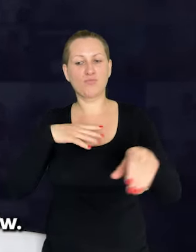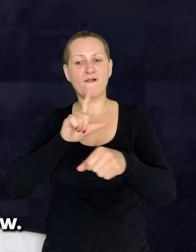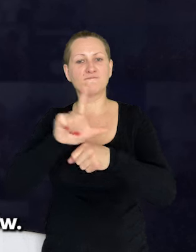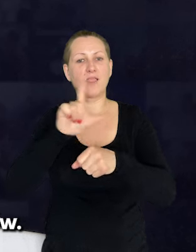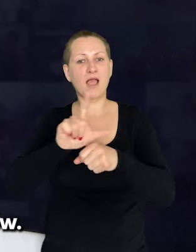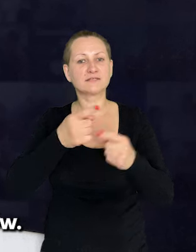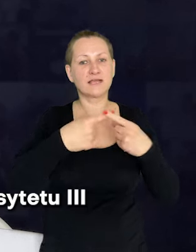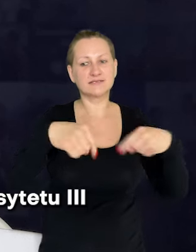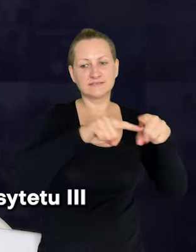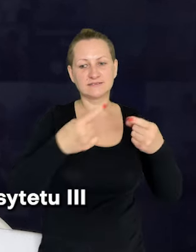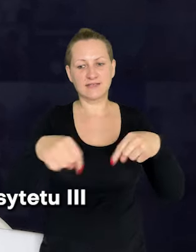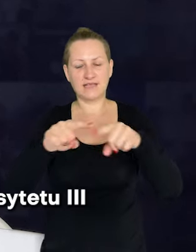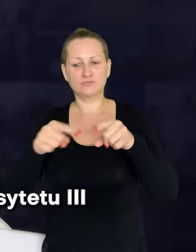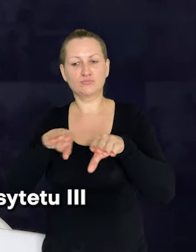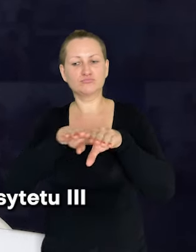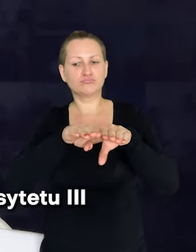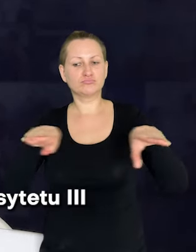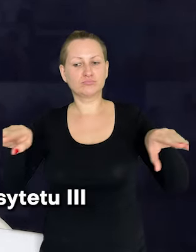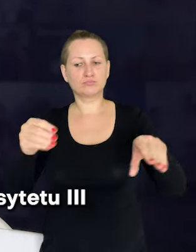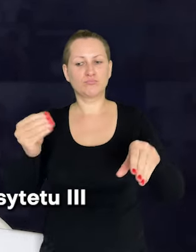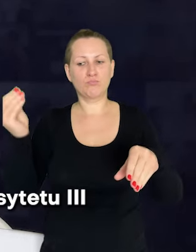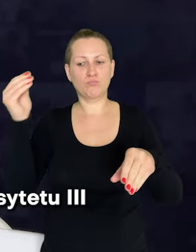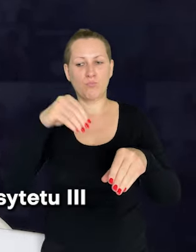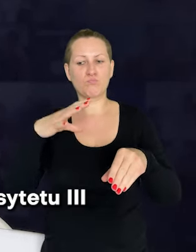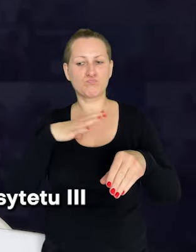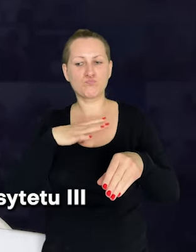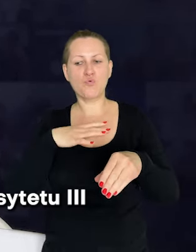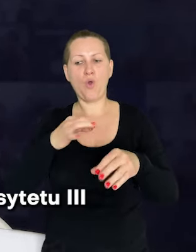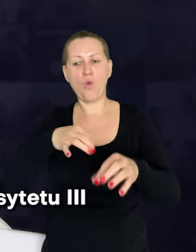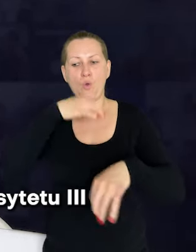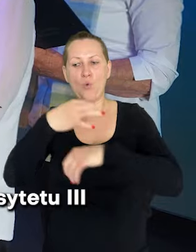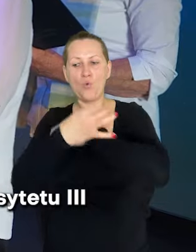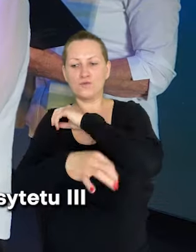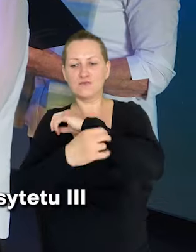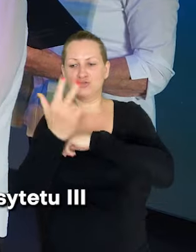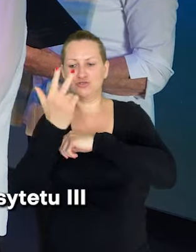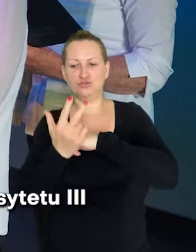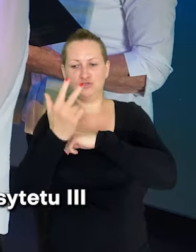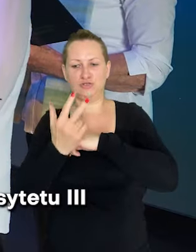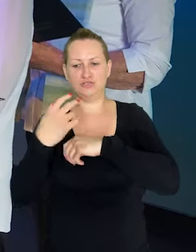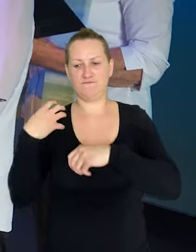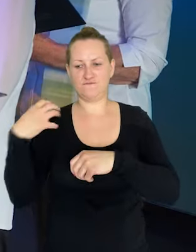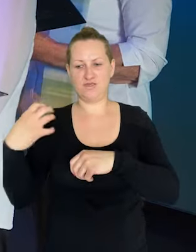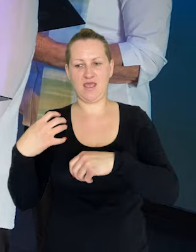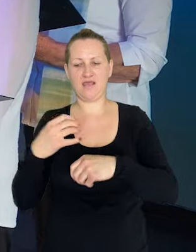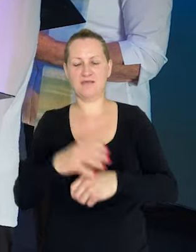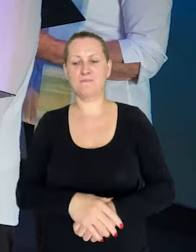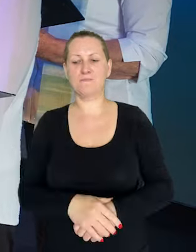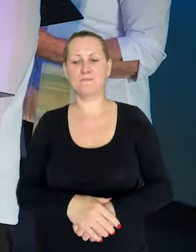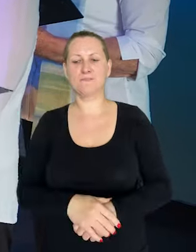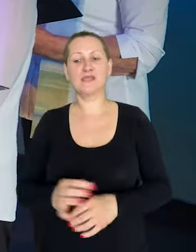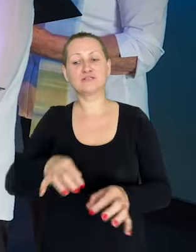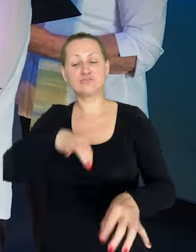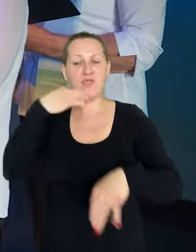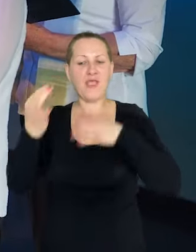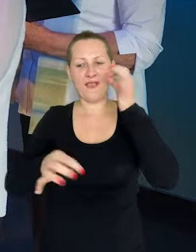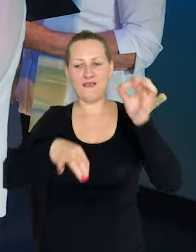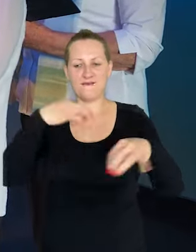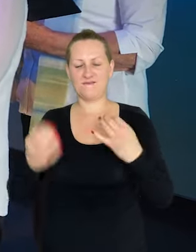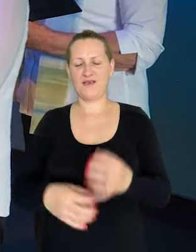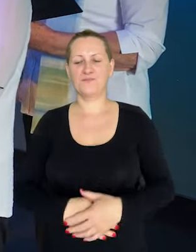się 12 zespołów. Na scenie zagościł m.in. chór Uniwersytetu III wieku działający przy SCK. Matko,